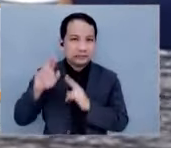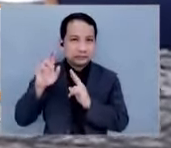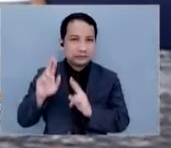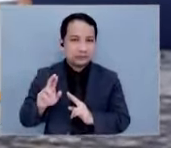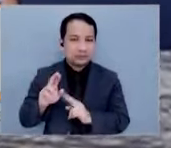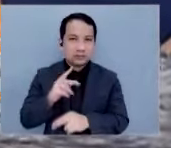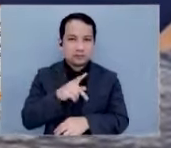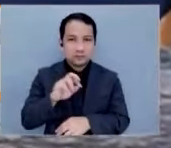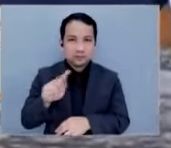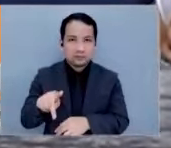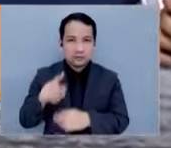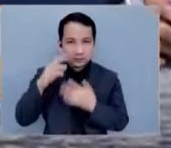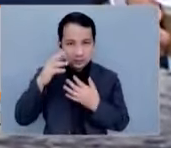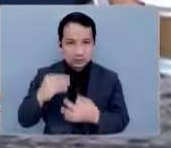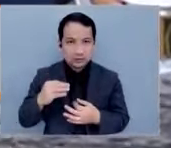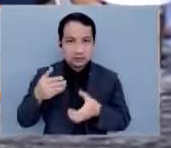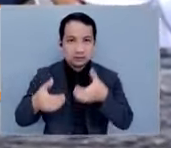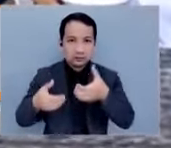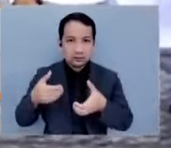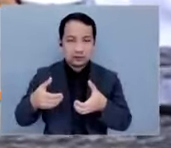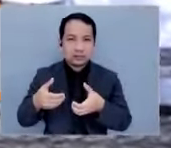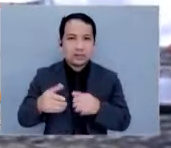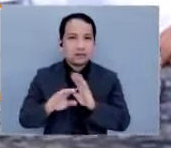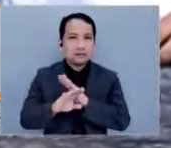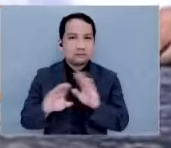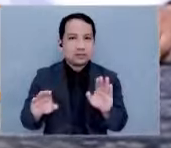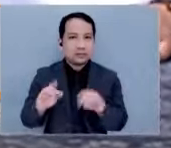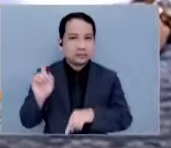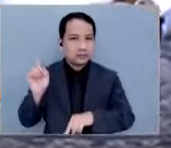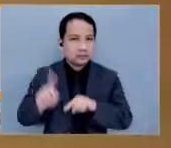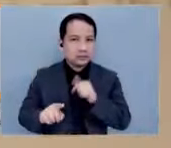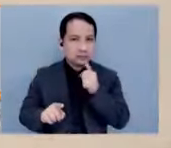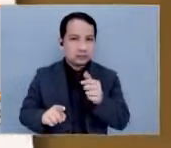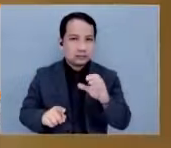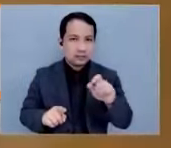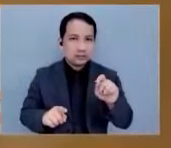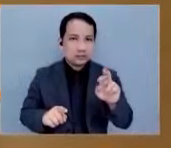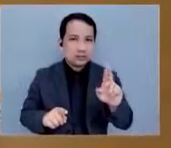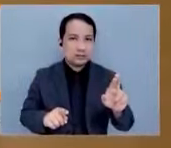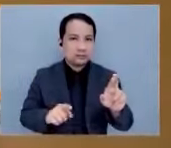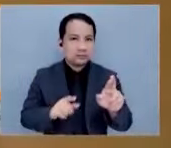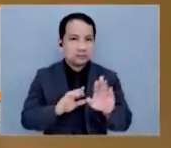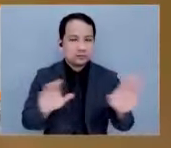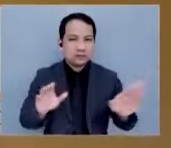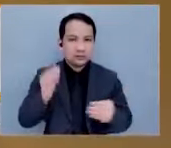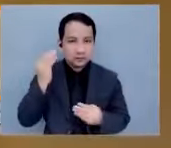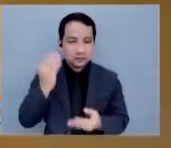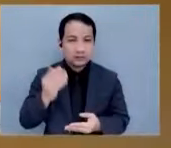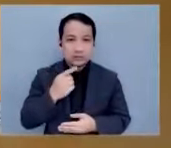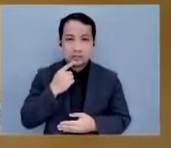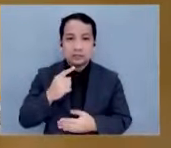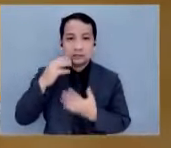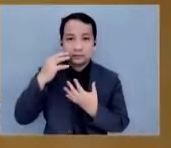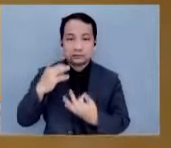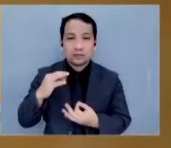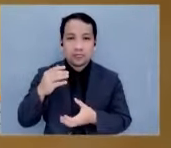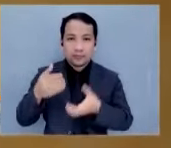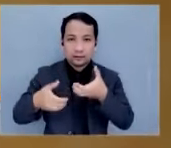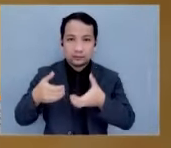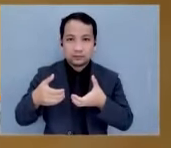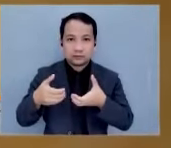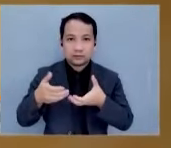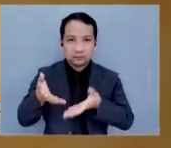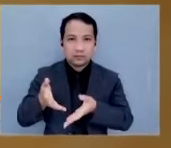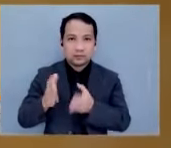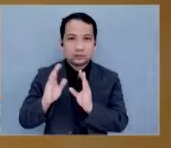naging desisyon ng korte, pero hindi para ulusot sa kaso sina Castro. Sinabi rin kasi sa desisyon ng korte na pinapayagan pa